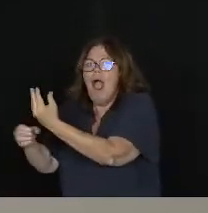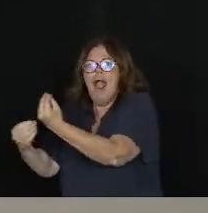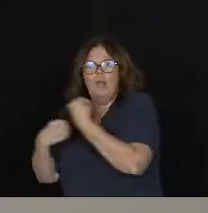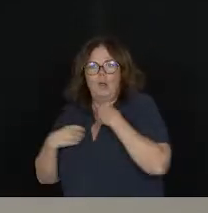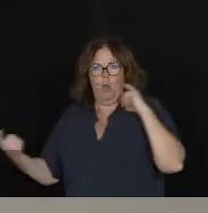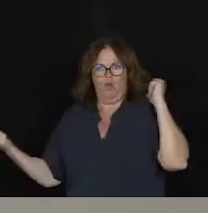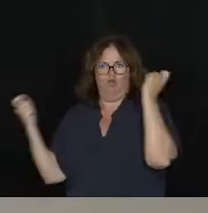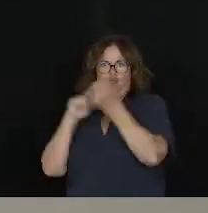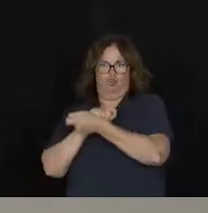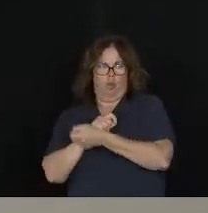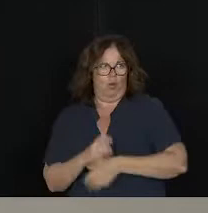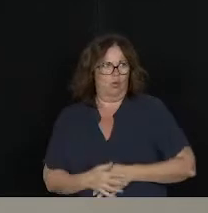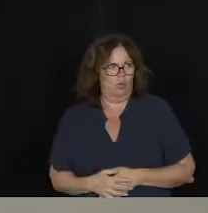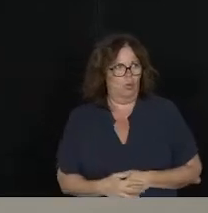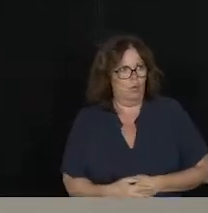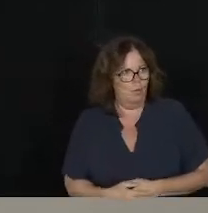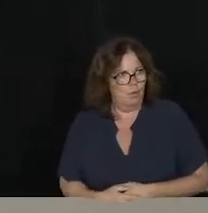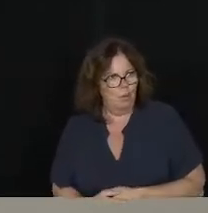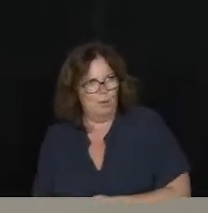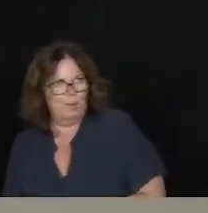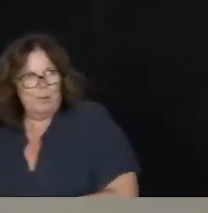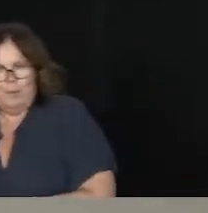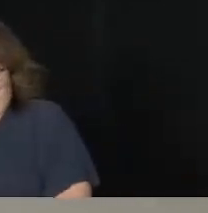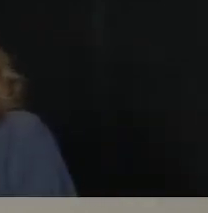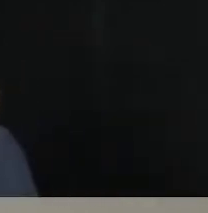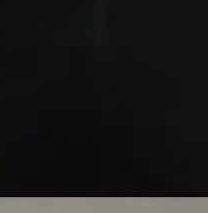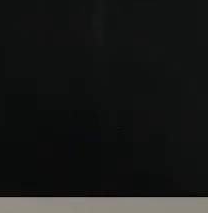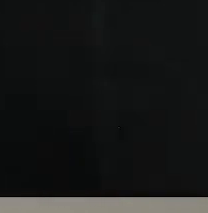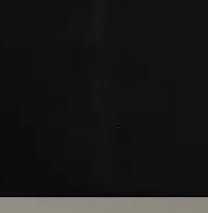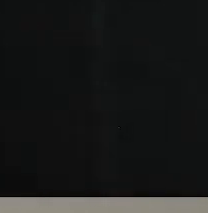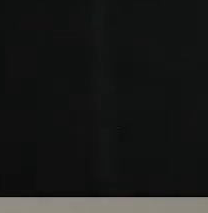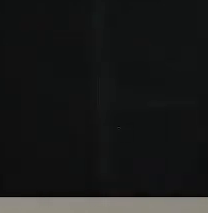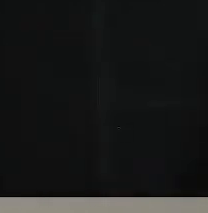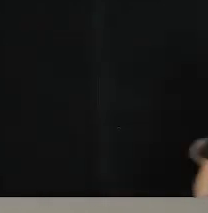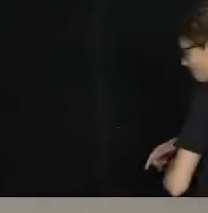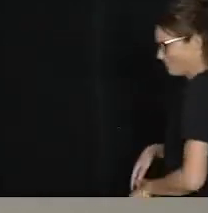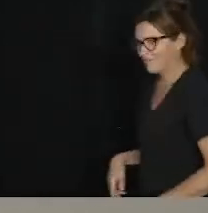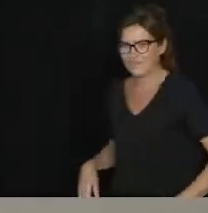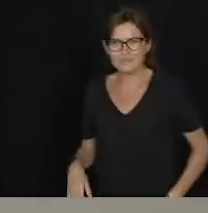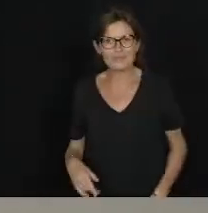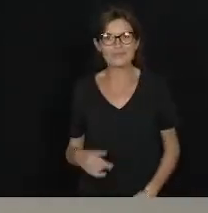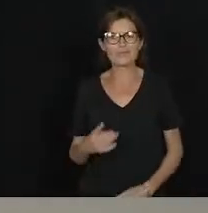Cette nouvelle temporalité qui est en train de s'ouvrir, c'est le fait que le nazisme a toujours été une promesse. Hein.